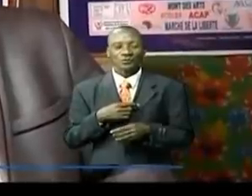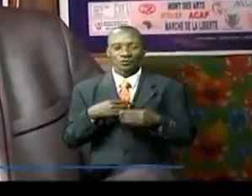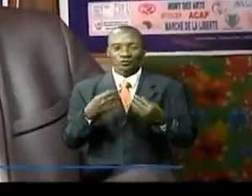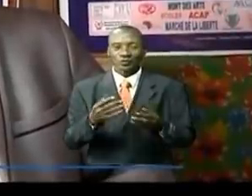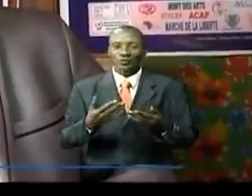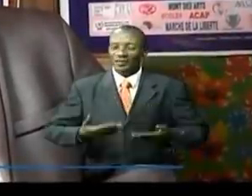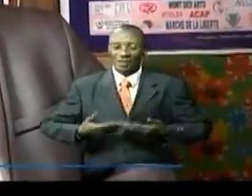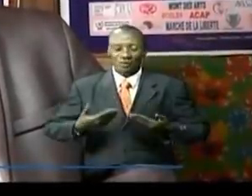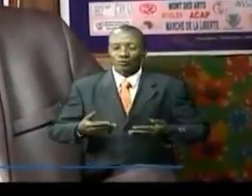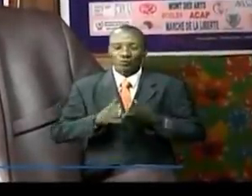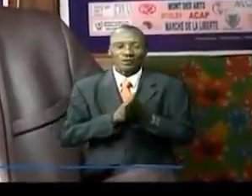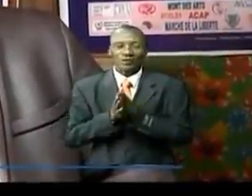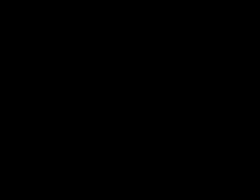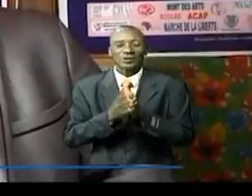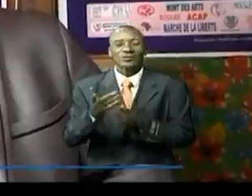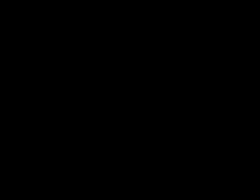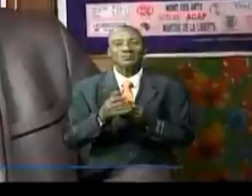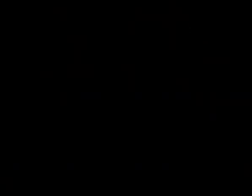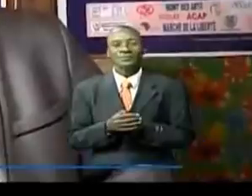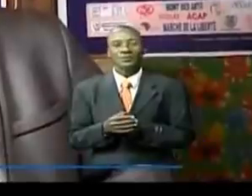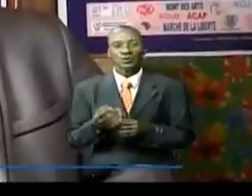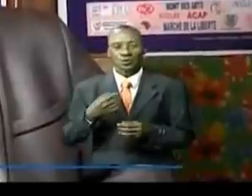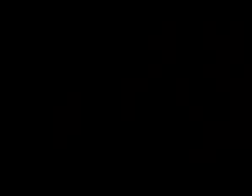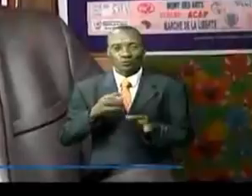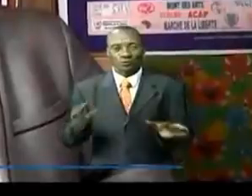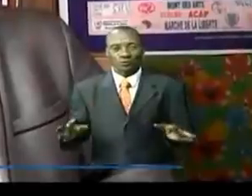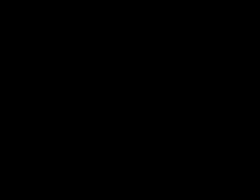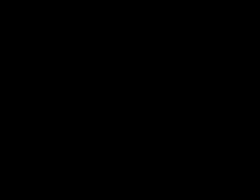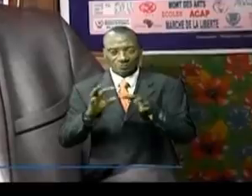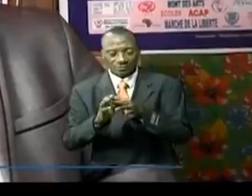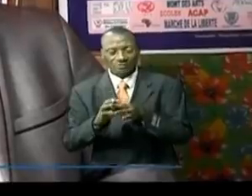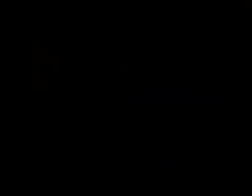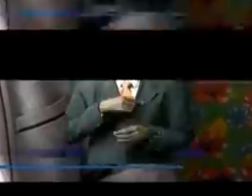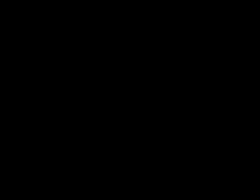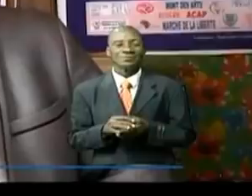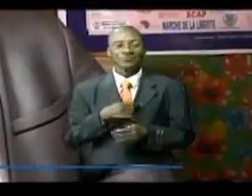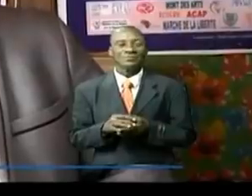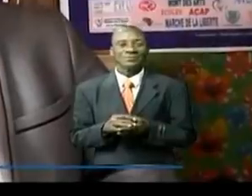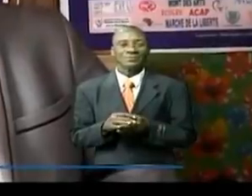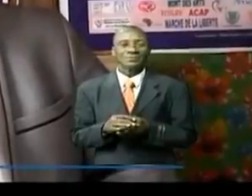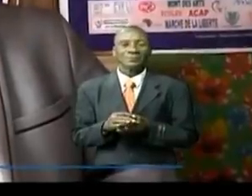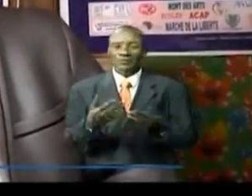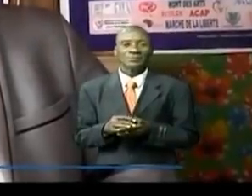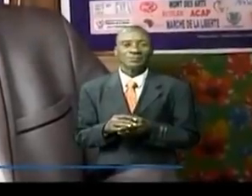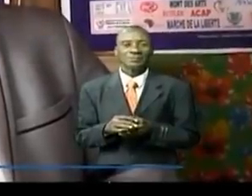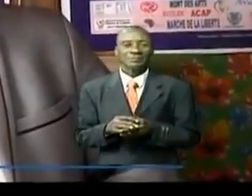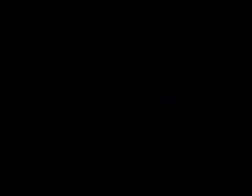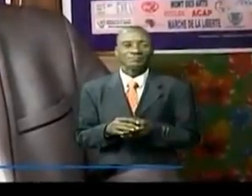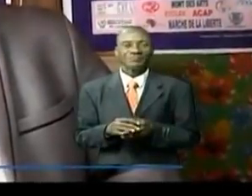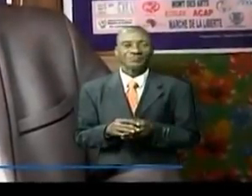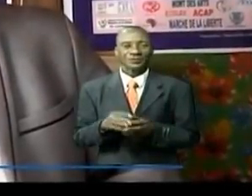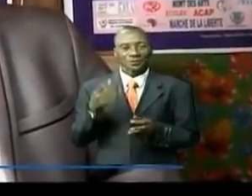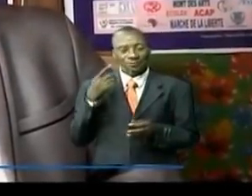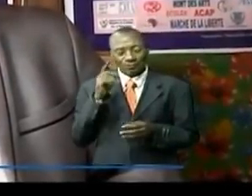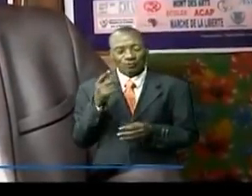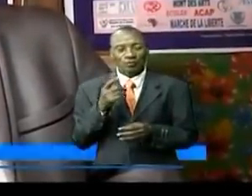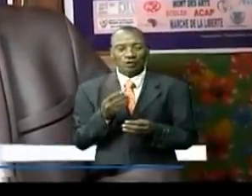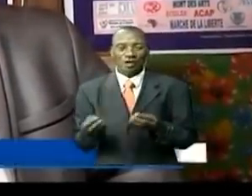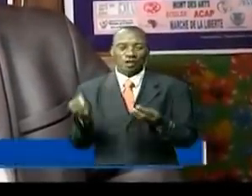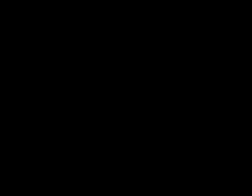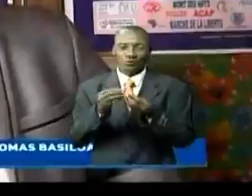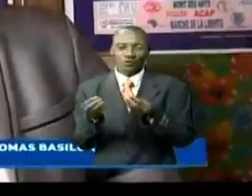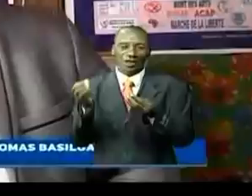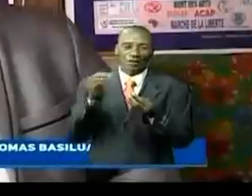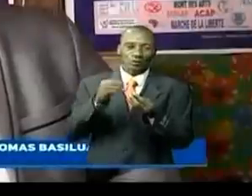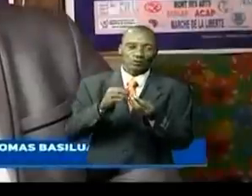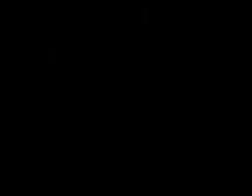associer le marché et nous, pensons qu'il y a quelque part un bénéfice, un plus à gagner